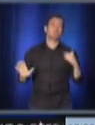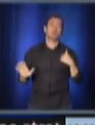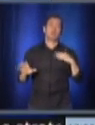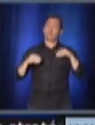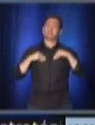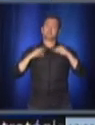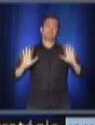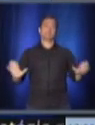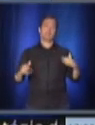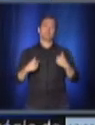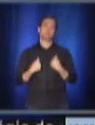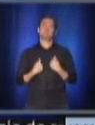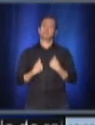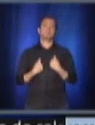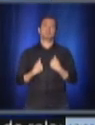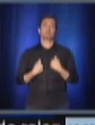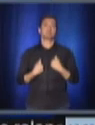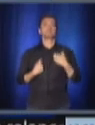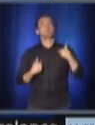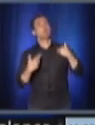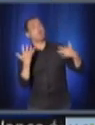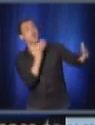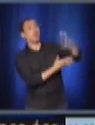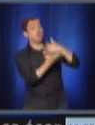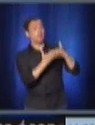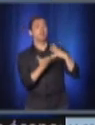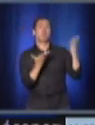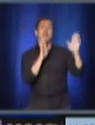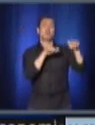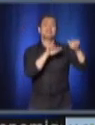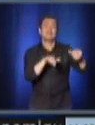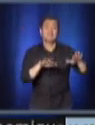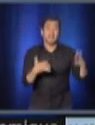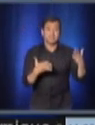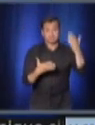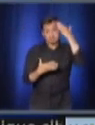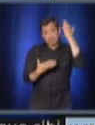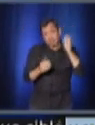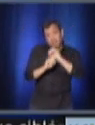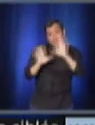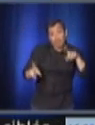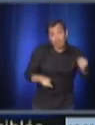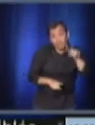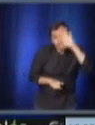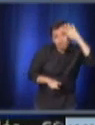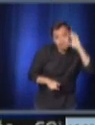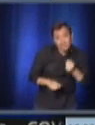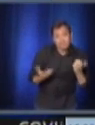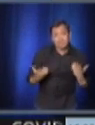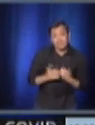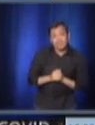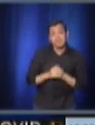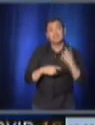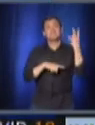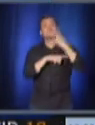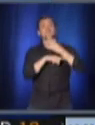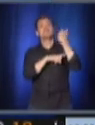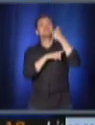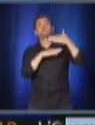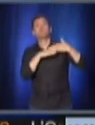car l'effet du non-respect de ces règles se fait sentir, comme vous le savez, toujours dans les 7 à 10 jours